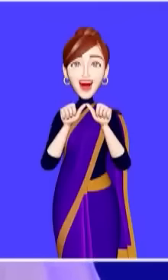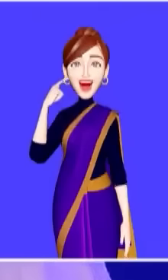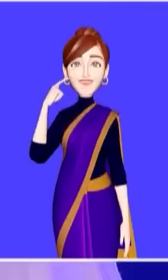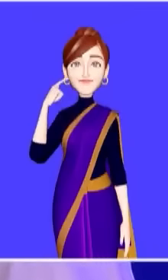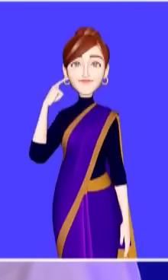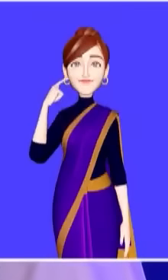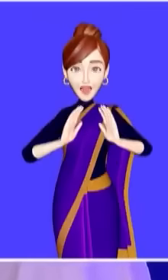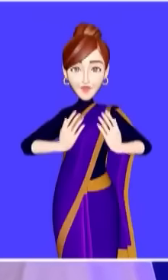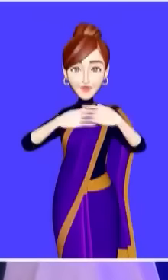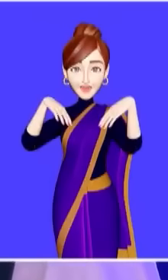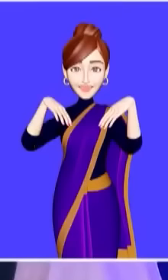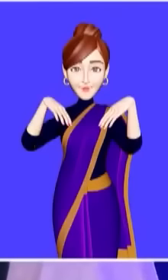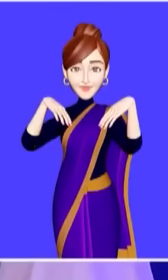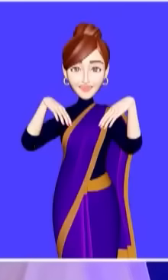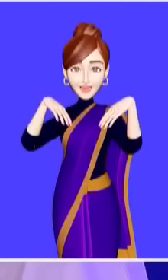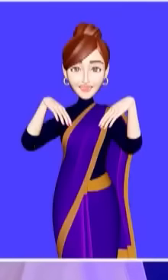सर्वजन सुखाय,